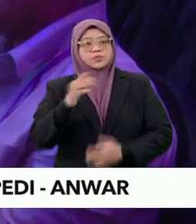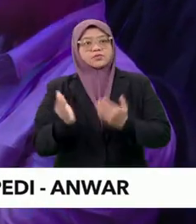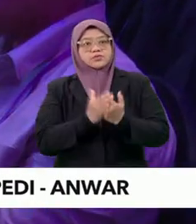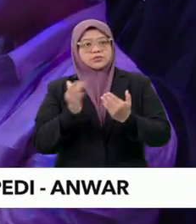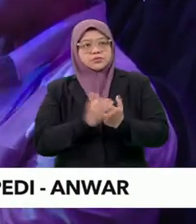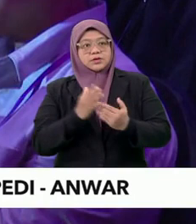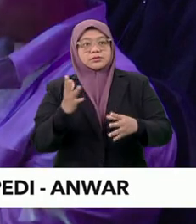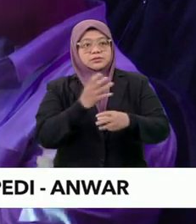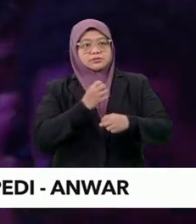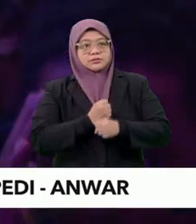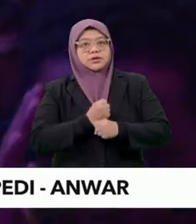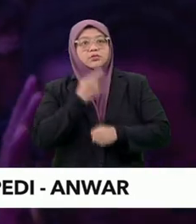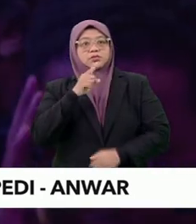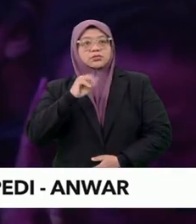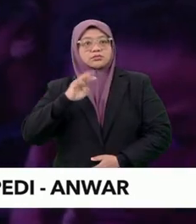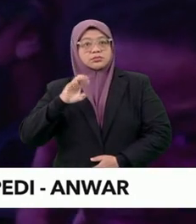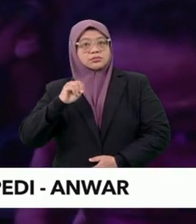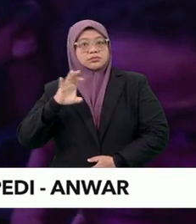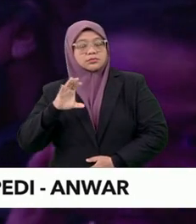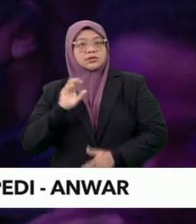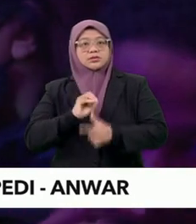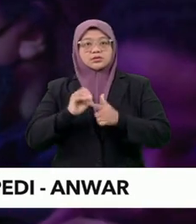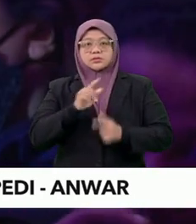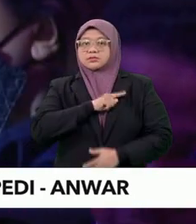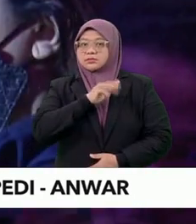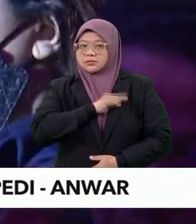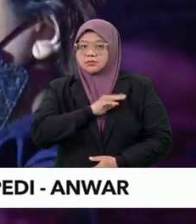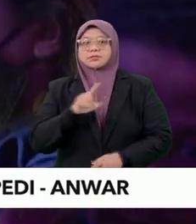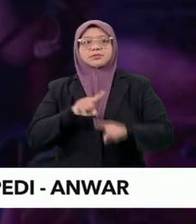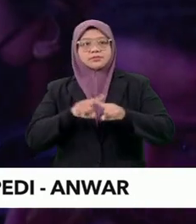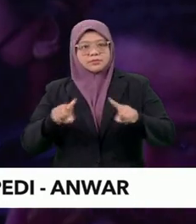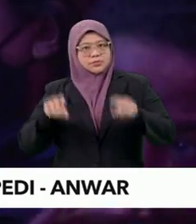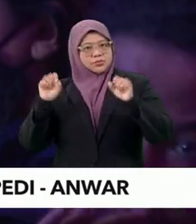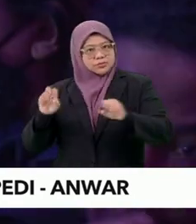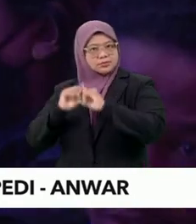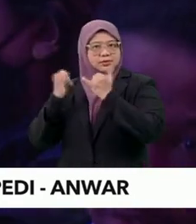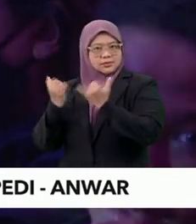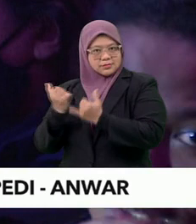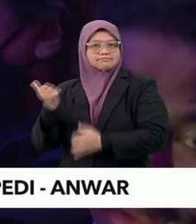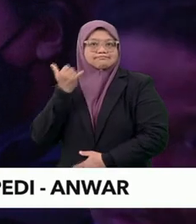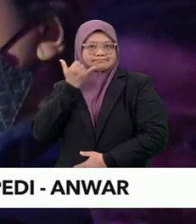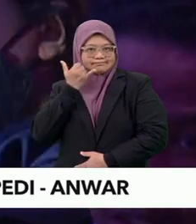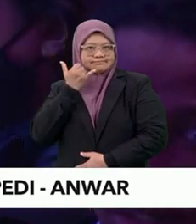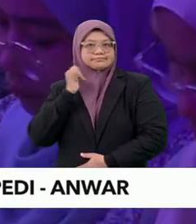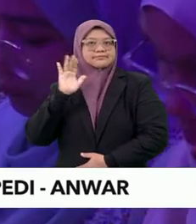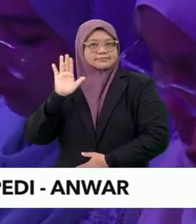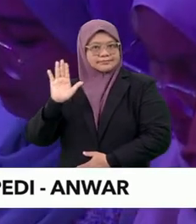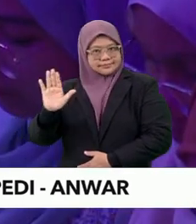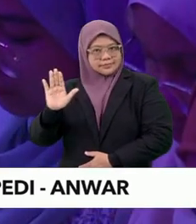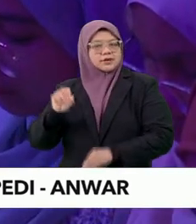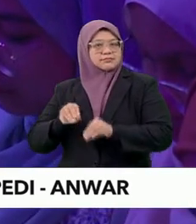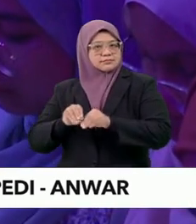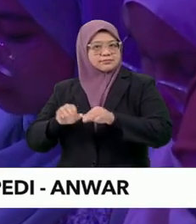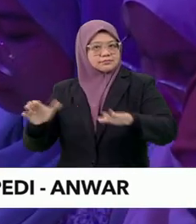diperoleh hanya melalui mcmc ataupun Kementerian tetapi oleh ikat telekom yang berkembang